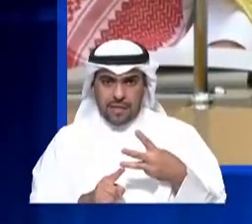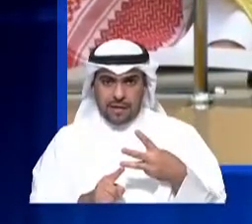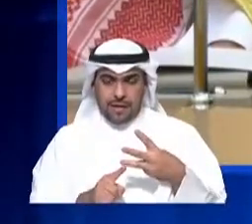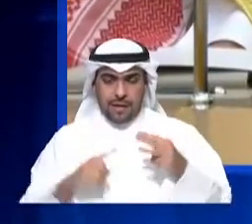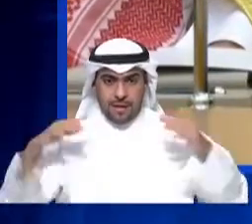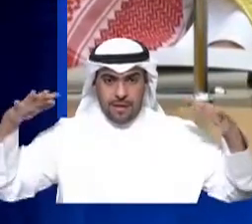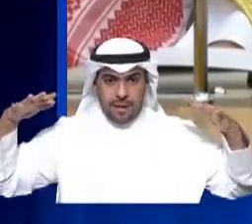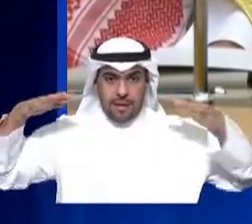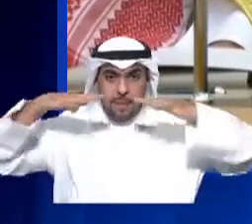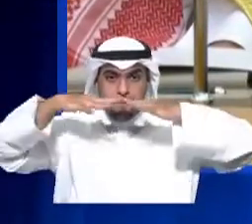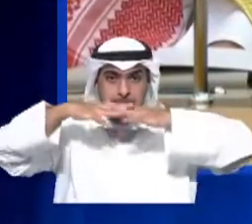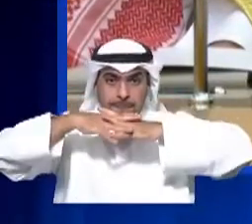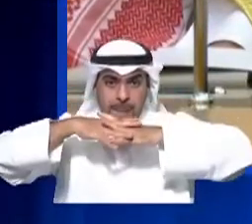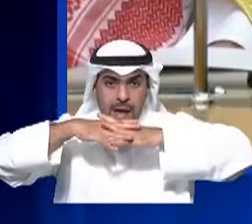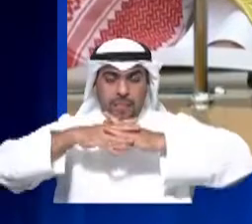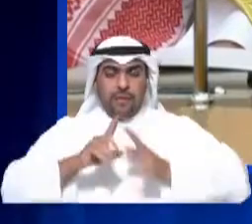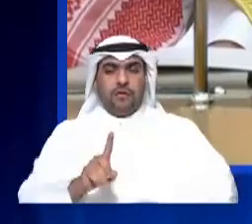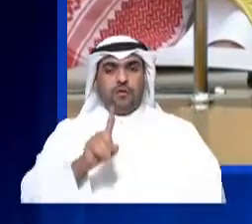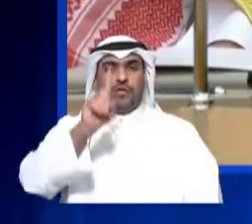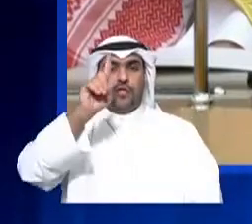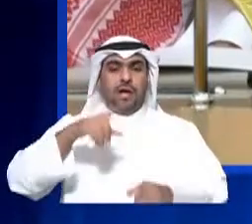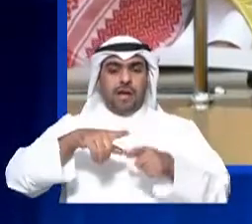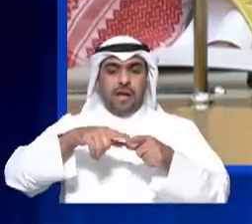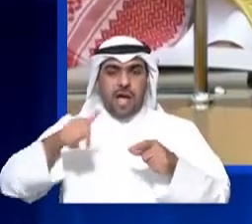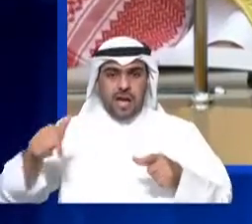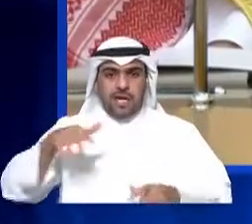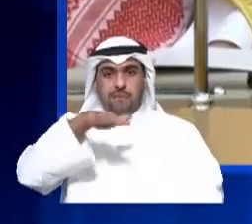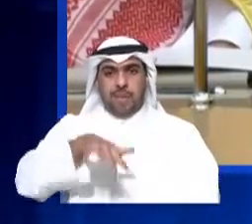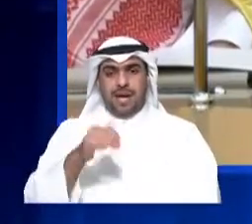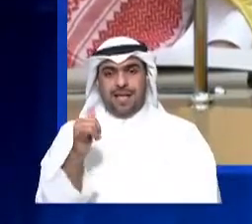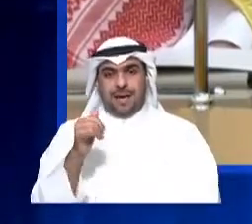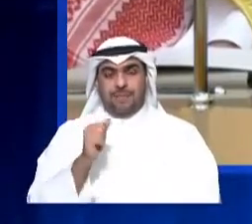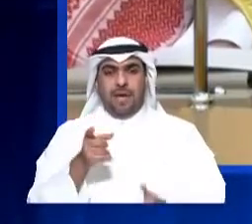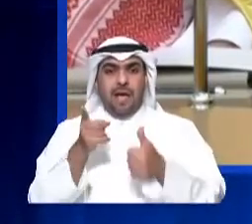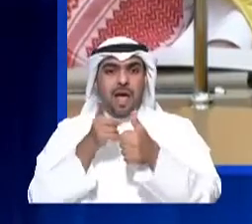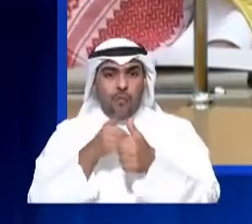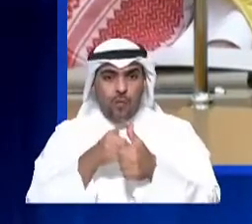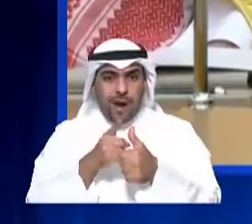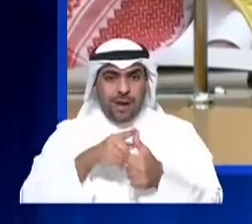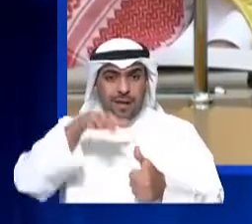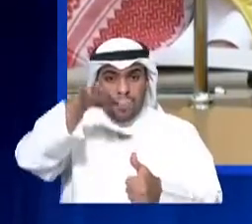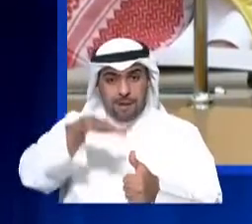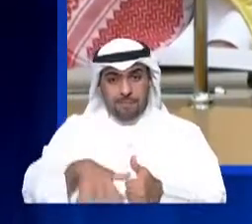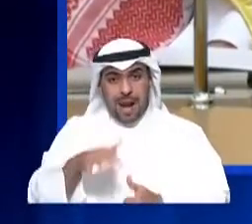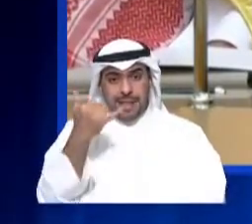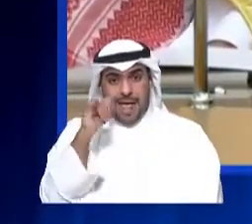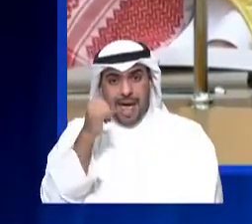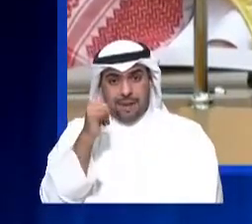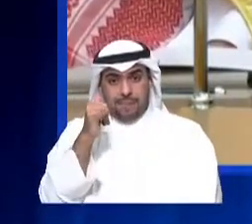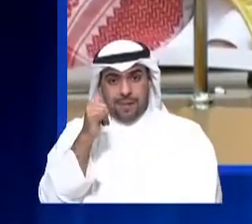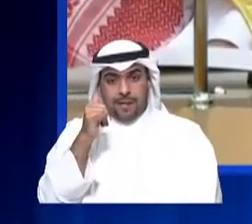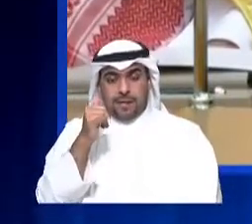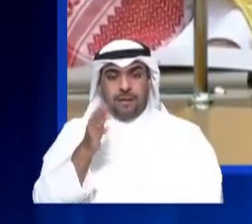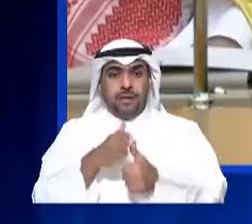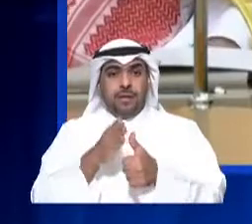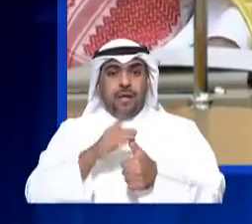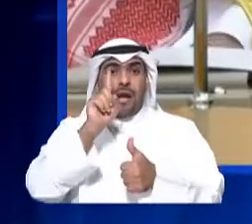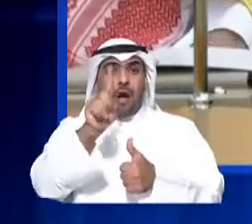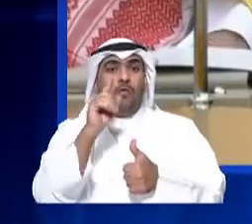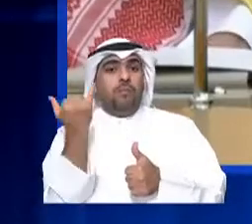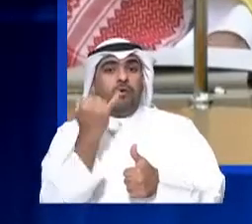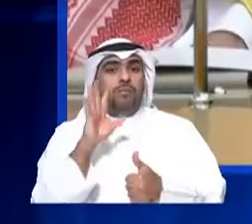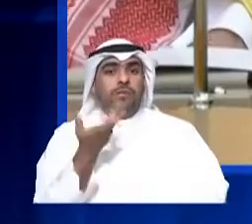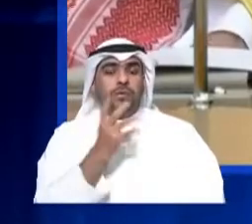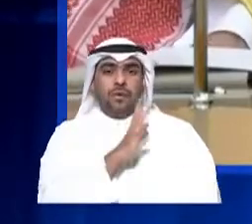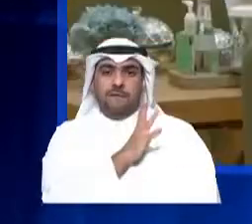بعض ونتعاون مع بعض. نعم. في البعد العربي حملنا القضية الأساسية وهي قضية فلسطين. نعم صحيح. حملناها معنا وبالتالي ذكرناها